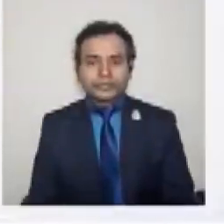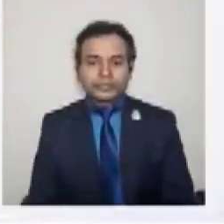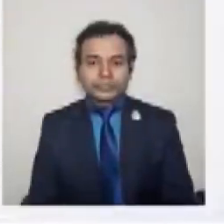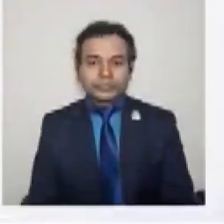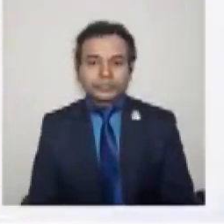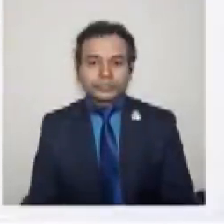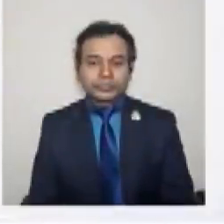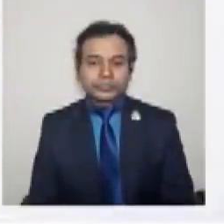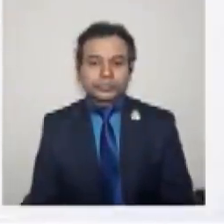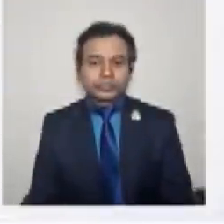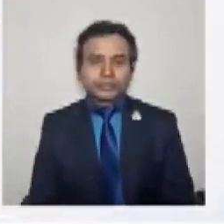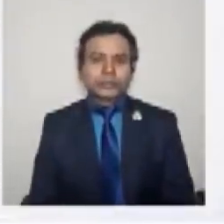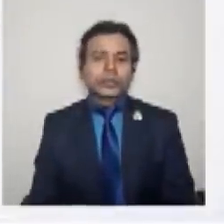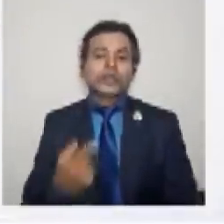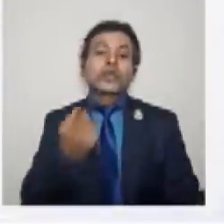22.66%।